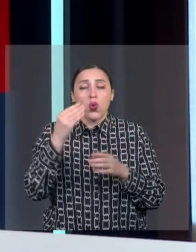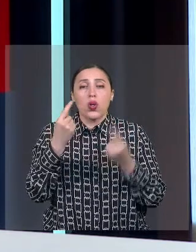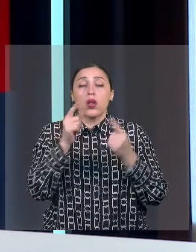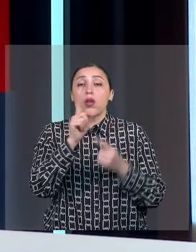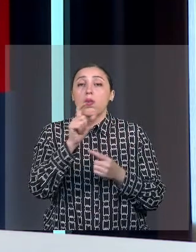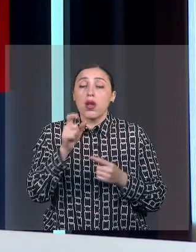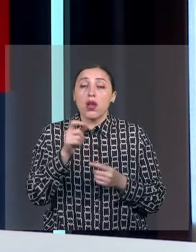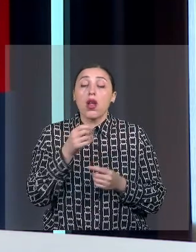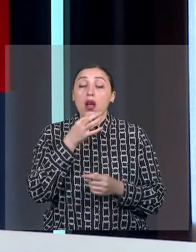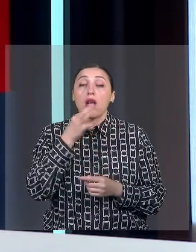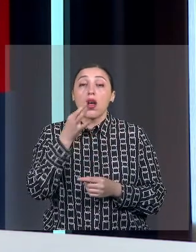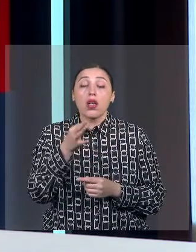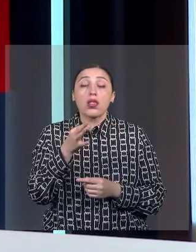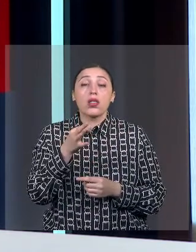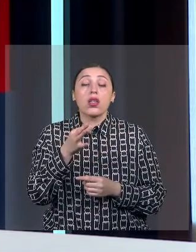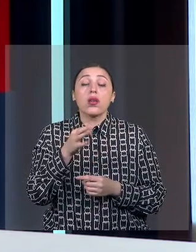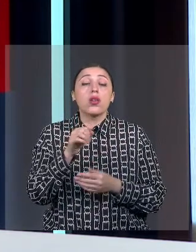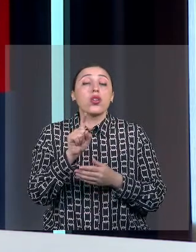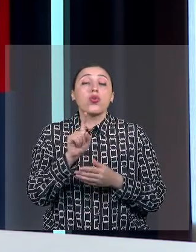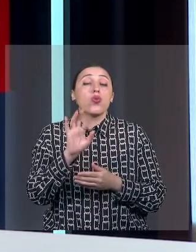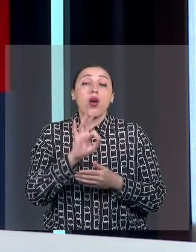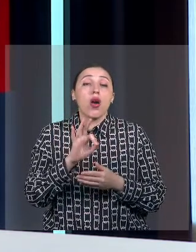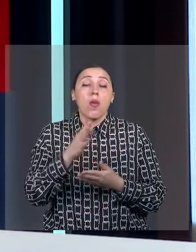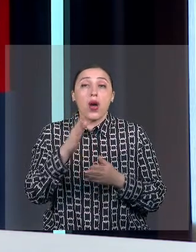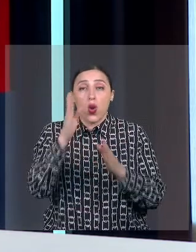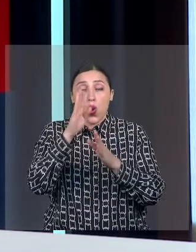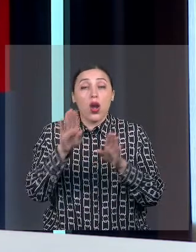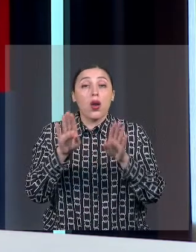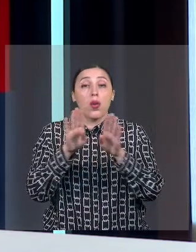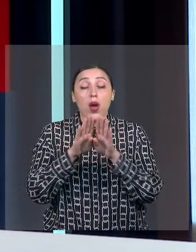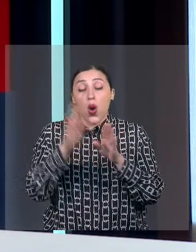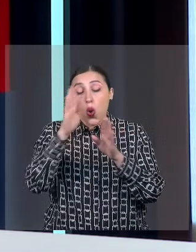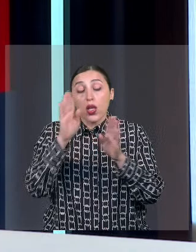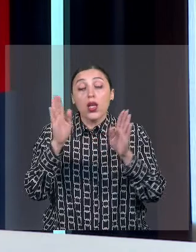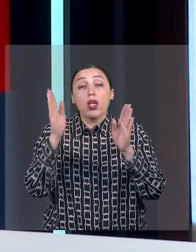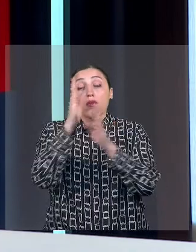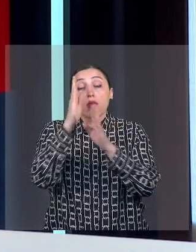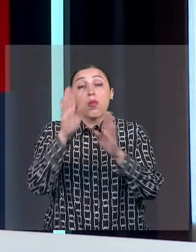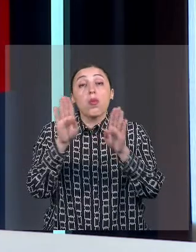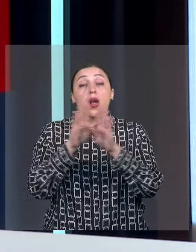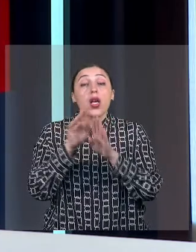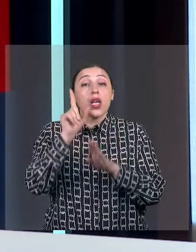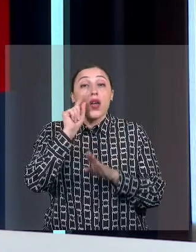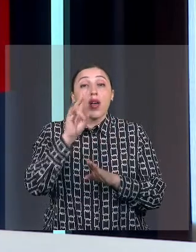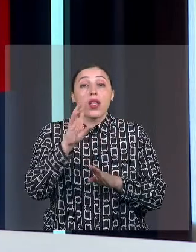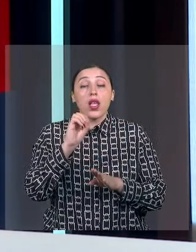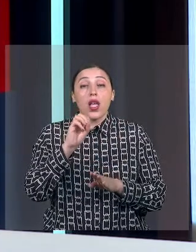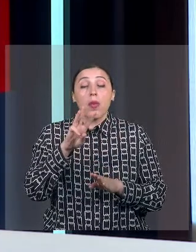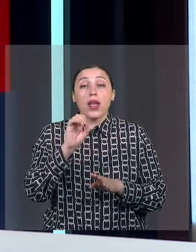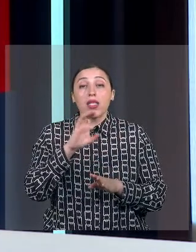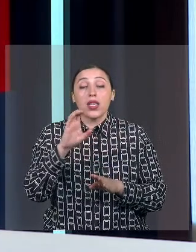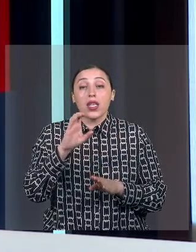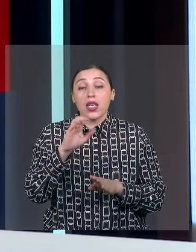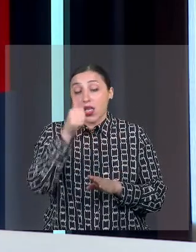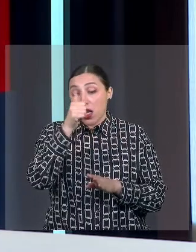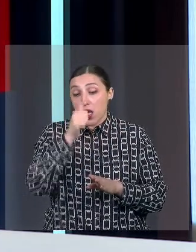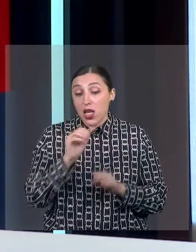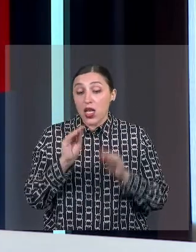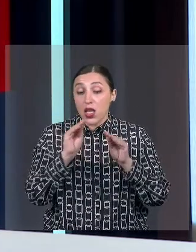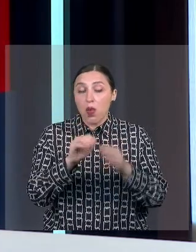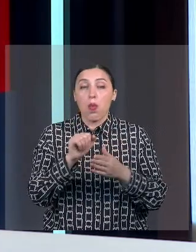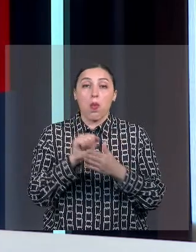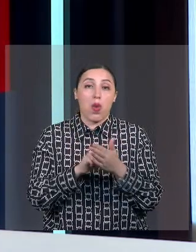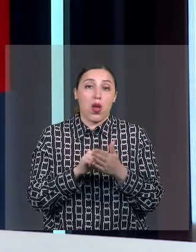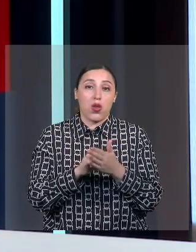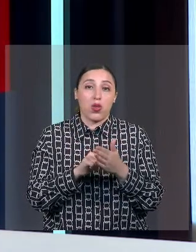ներկայացուցիչները բացատրել են, թե որն էր այդ քայլի պատճառը։ Օթային տարածքը փակել են Երևանում Նեմեսիս գործողության հուշարձանի տեղադրման